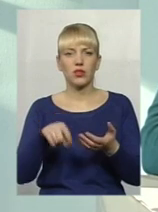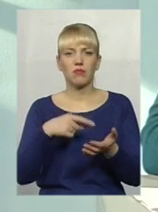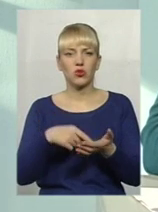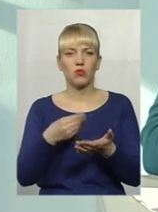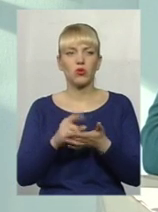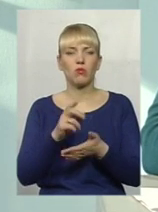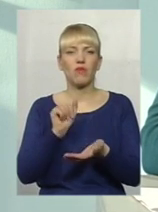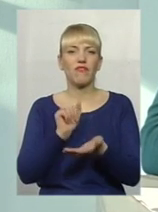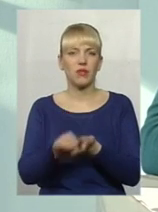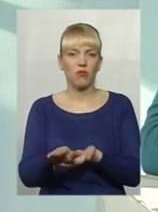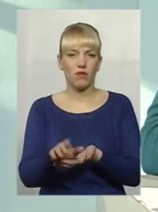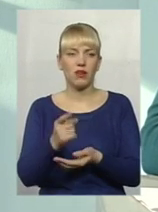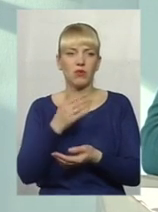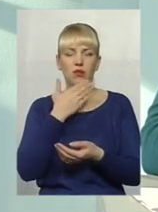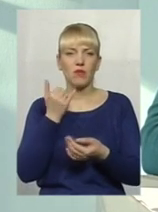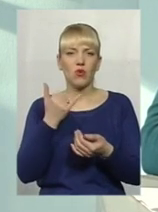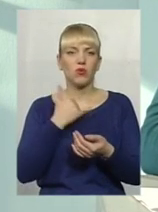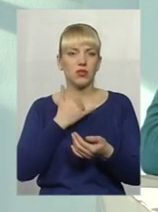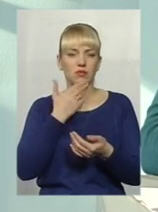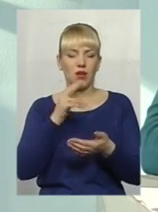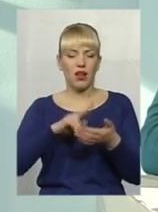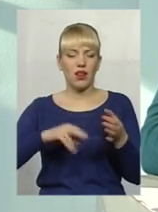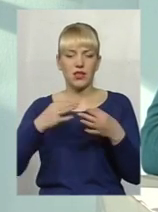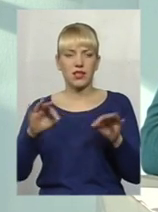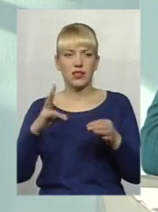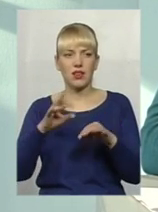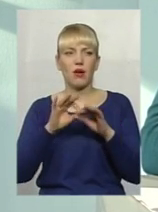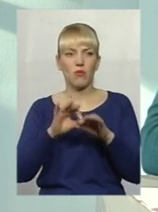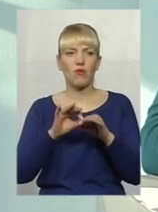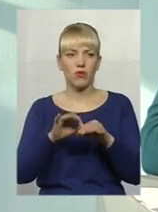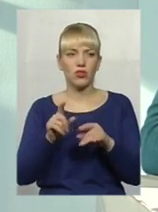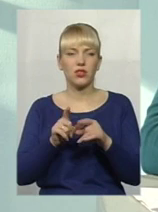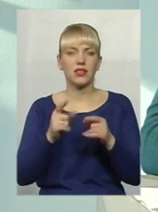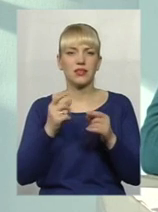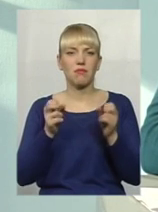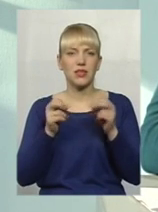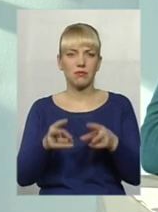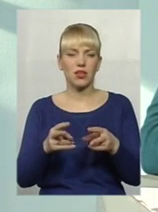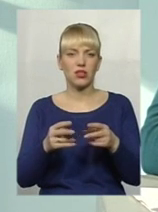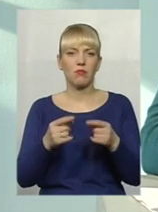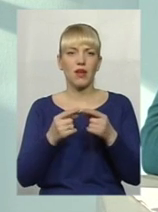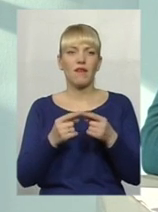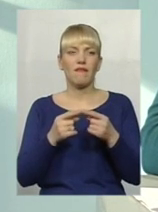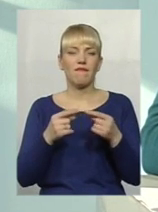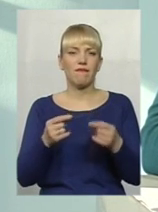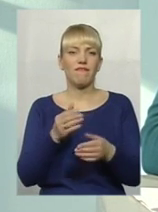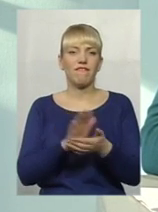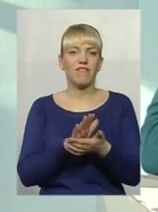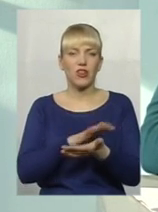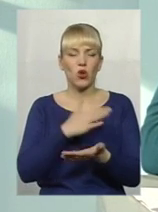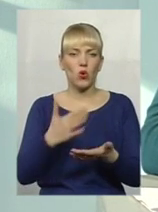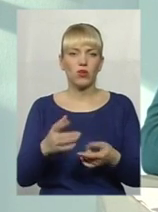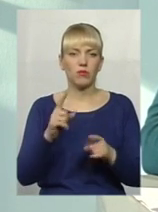відмовили по тій причині, що вони не мають ліцензії на поводження з відходами, з небезпечними відходами. І тому ми вже третій рік будемо